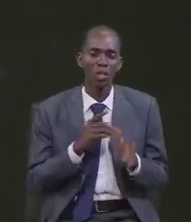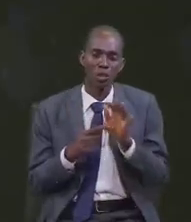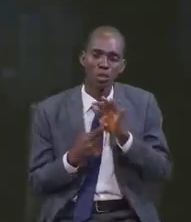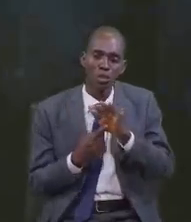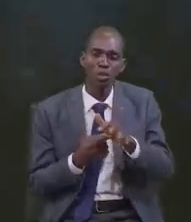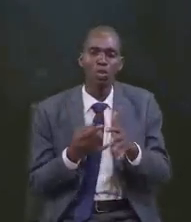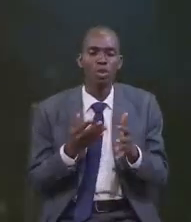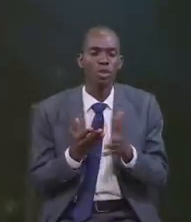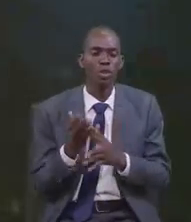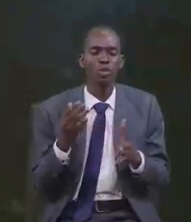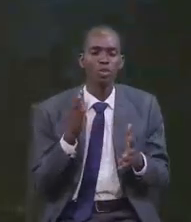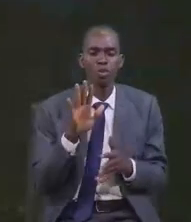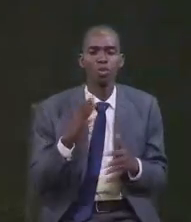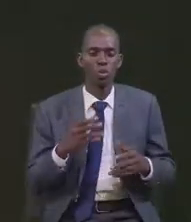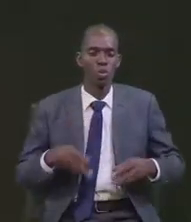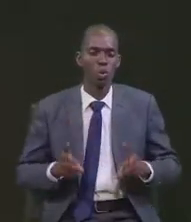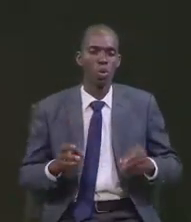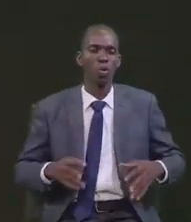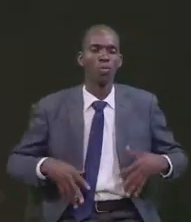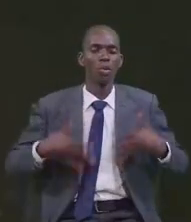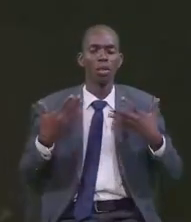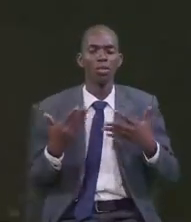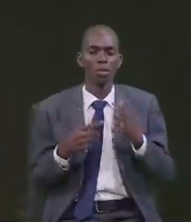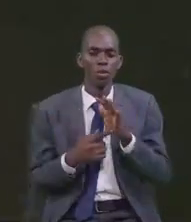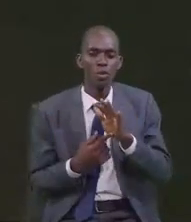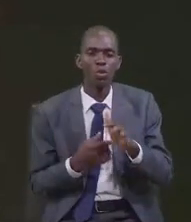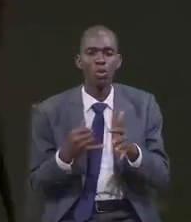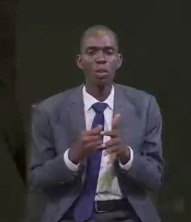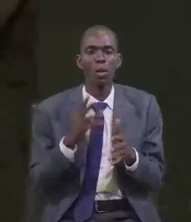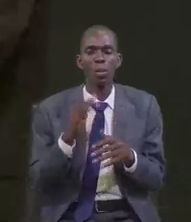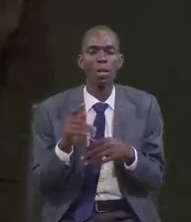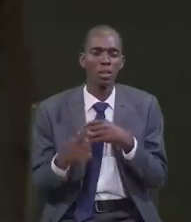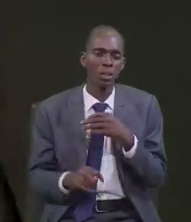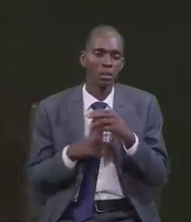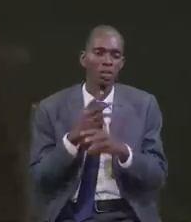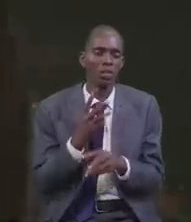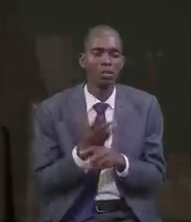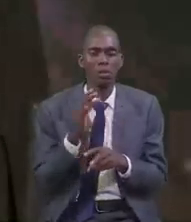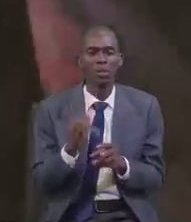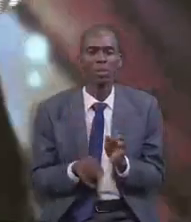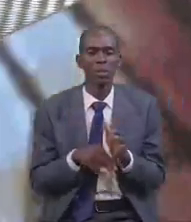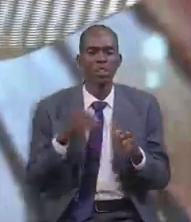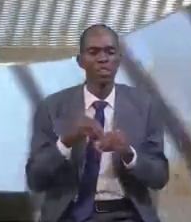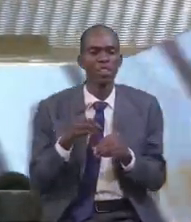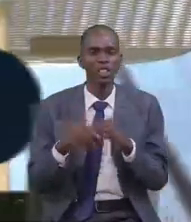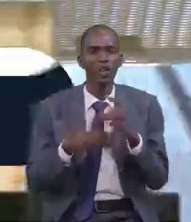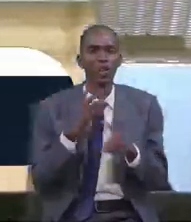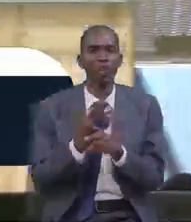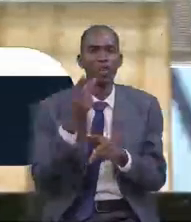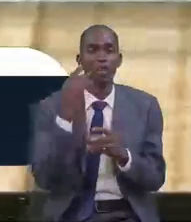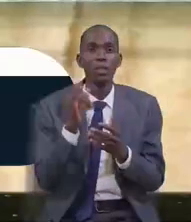cela par ta dignité dans le Seigneur. Nous allons à la troisième partie ici. Je vais